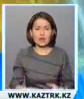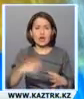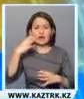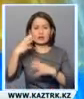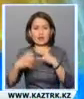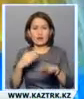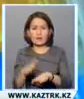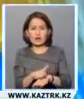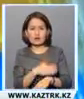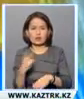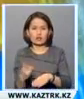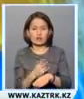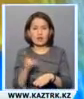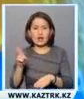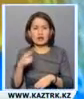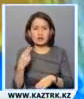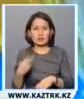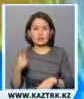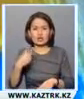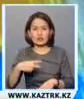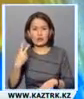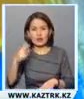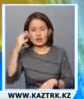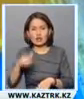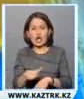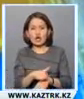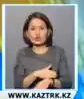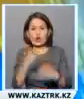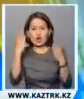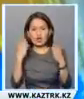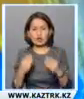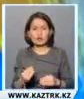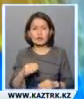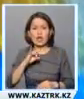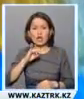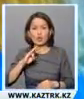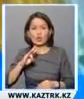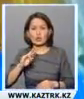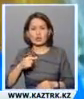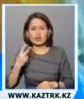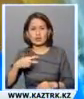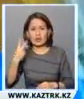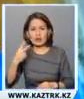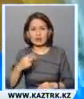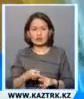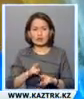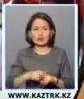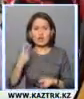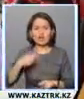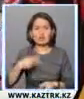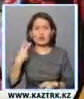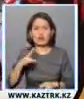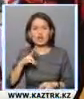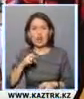Жер бетіндегі ең ұзақ түн желтоқсанның 22-сі, ал ұзақ күн маусымның 22-сі. Ал ұлыстың ұлы күні